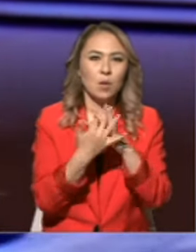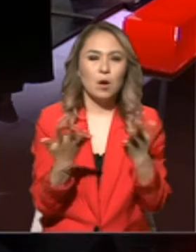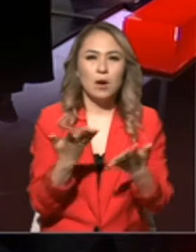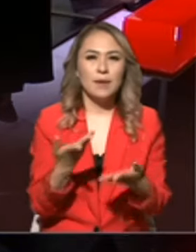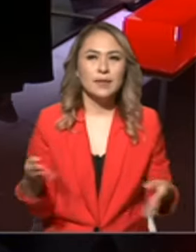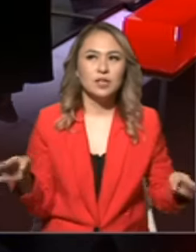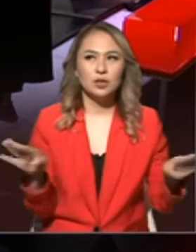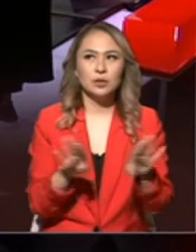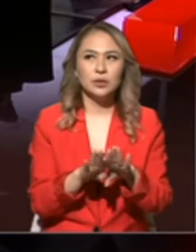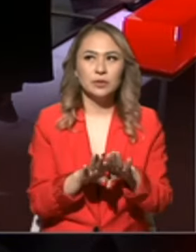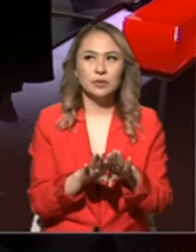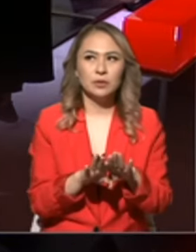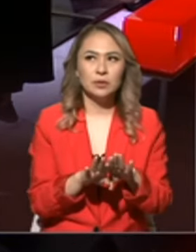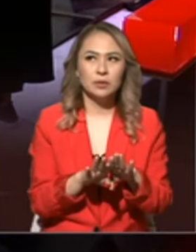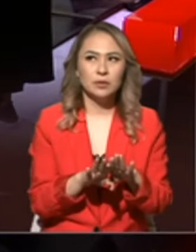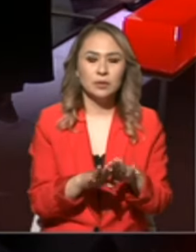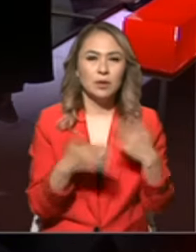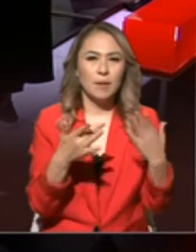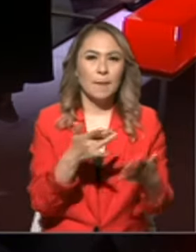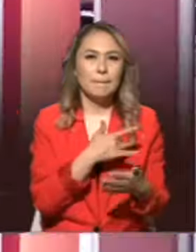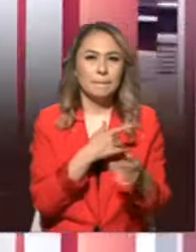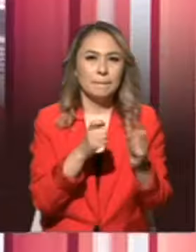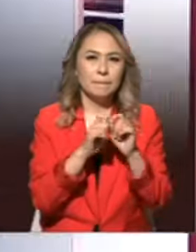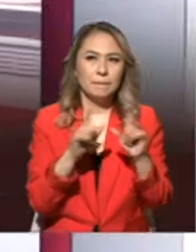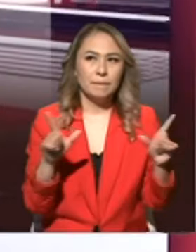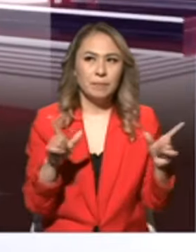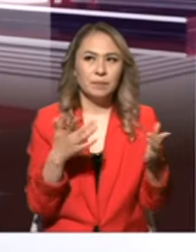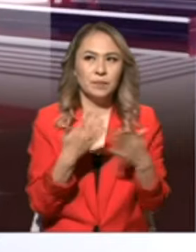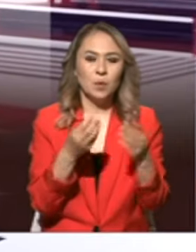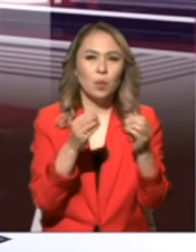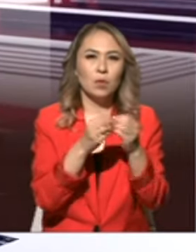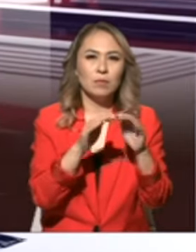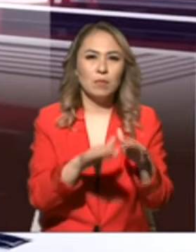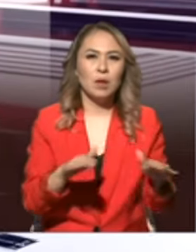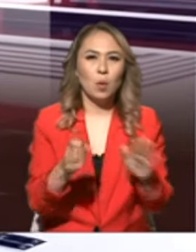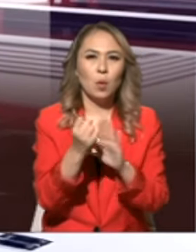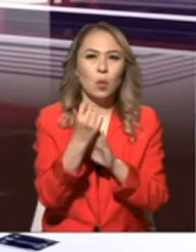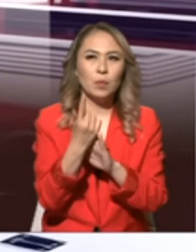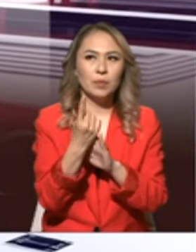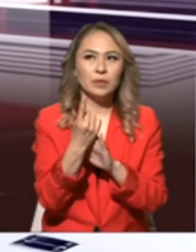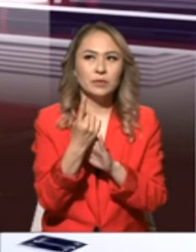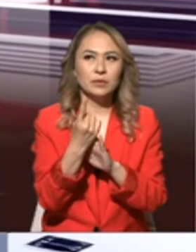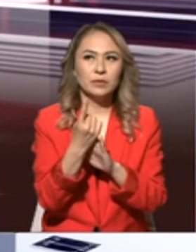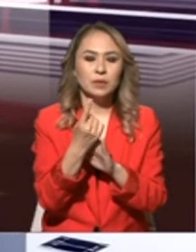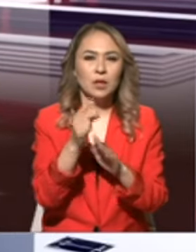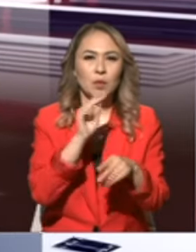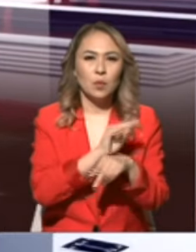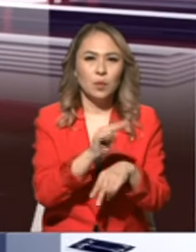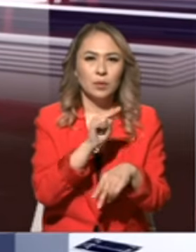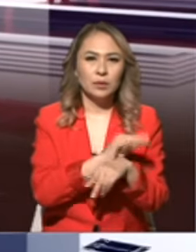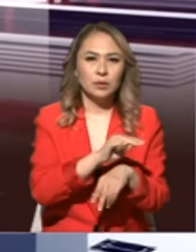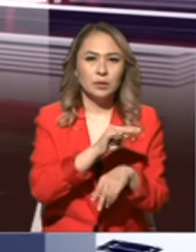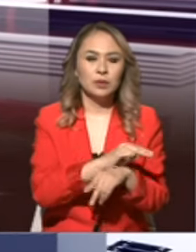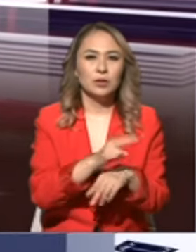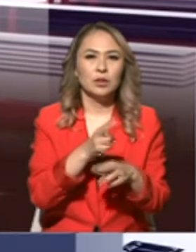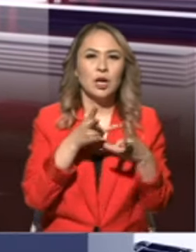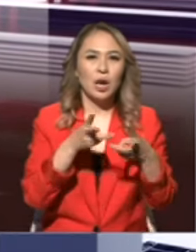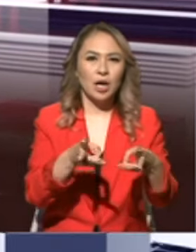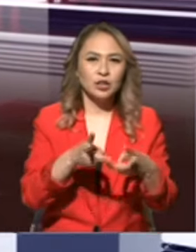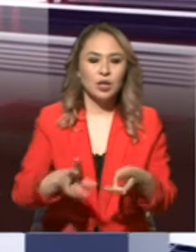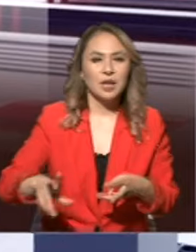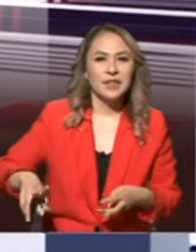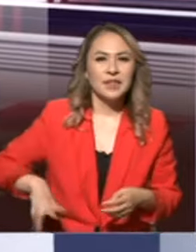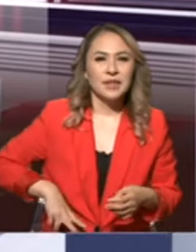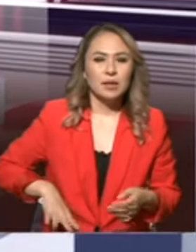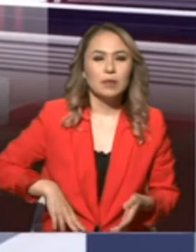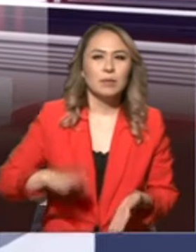жабылады? Ауылдың жүрегі ол мектеп. Мектепте мысалы 10 бала болады, оған 11 адам сабақ береді, жаңағы категория бар, директоры бар деген